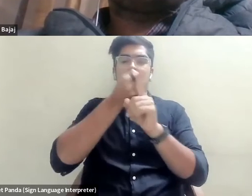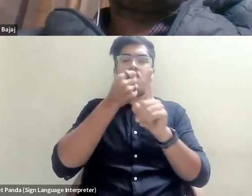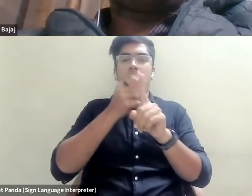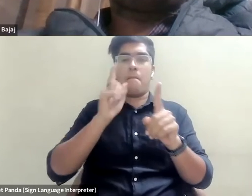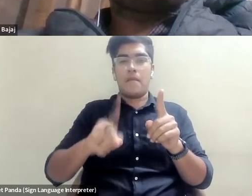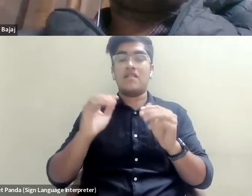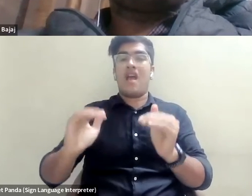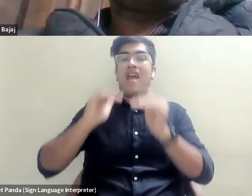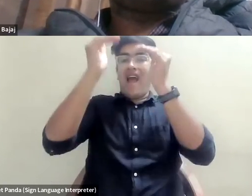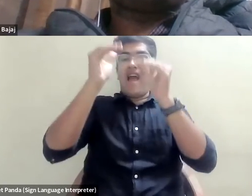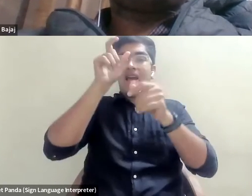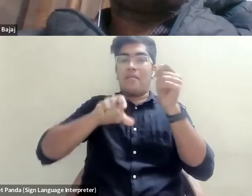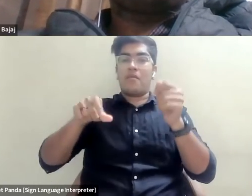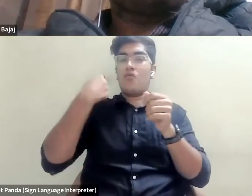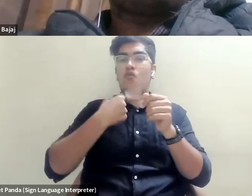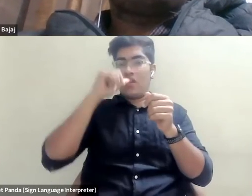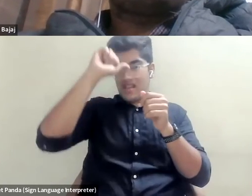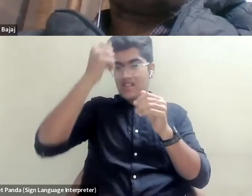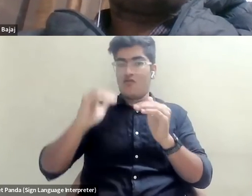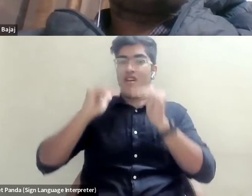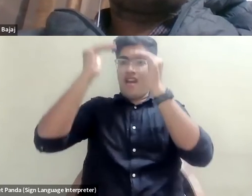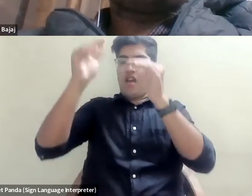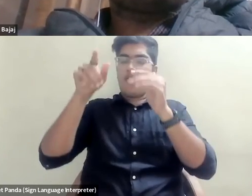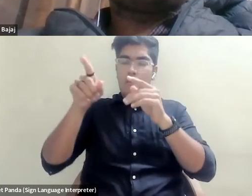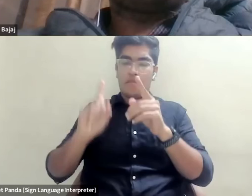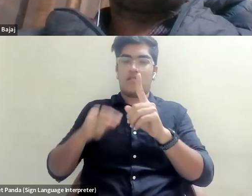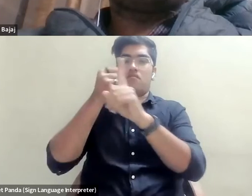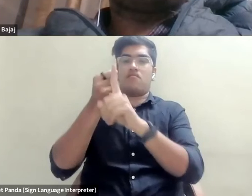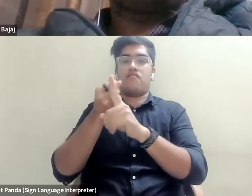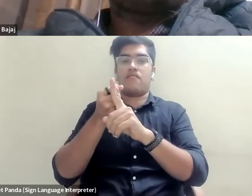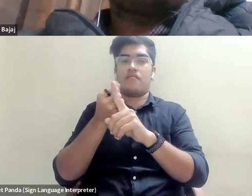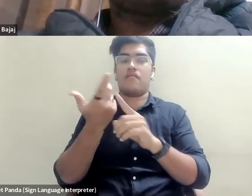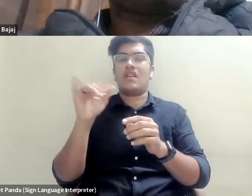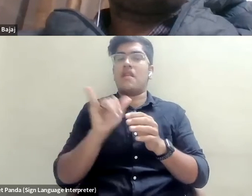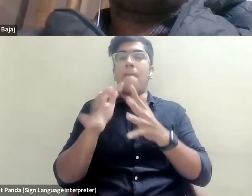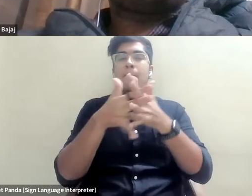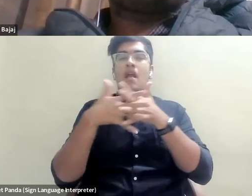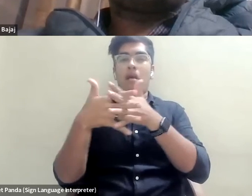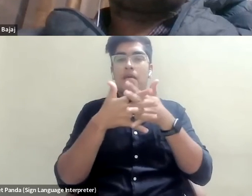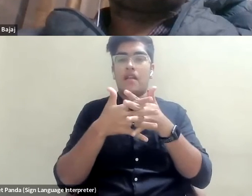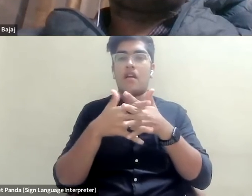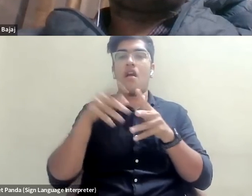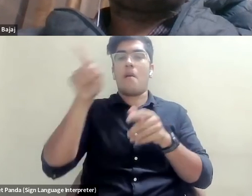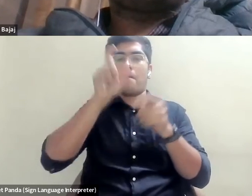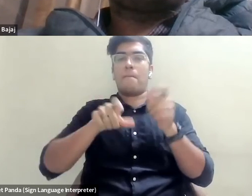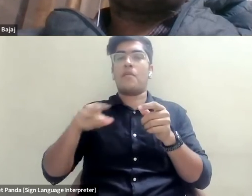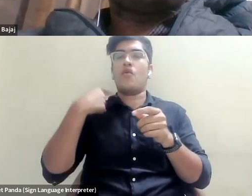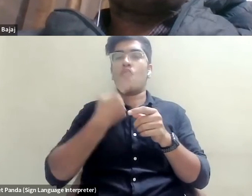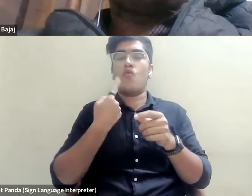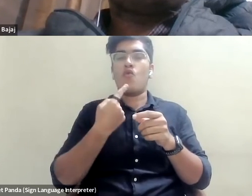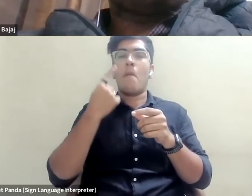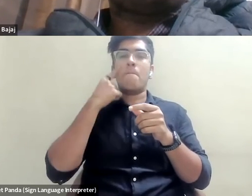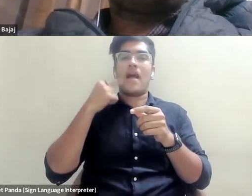को। मतलब जैसे कि अमेरिका में एक अफर्मेटिव एक्शन लेते हुए कि जो ब्लैक्स है या जो भी कलर्ड पीपल